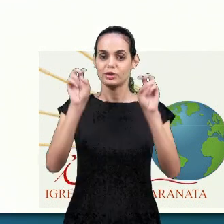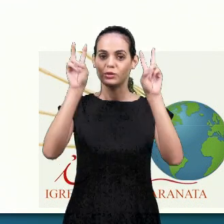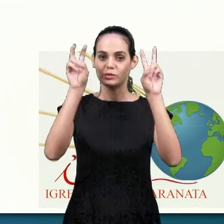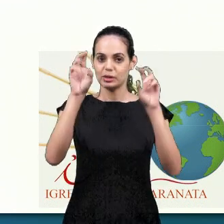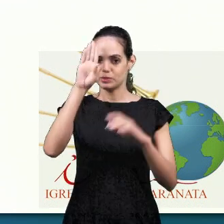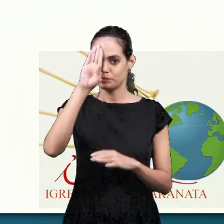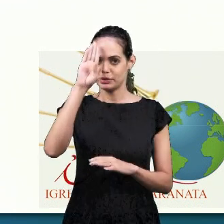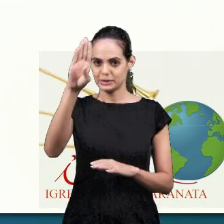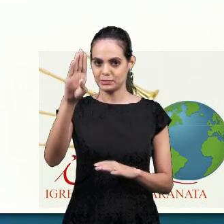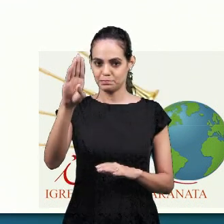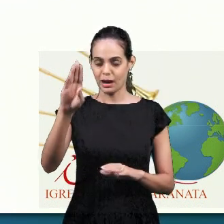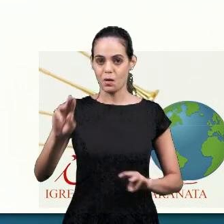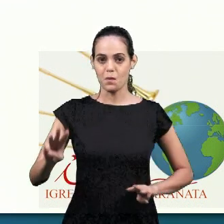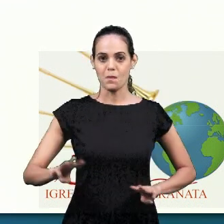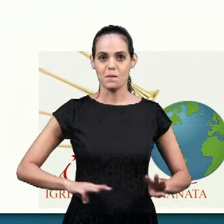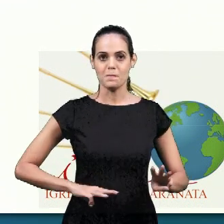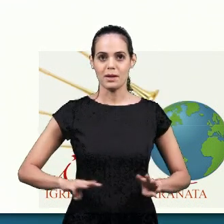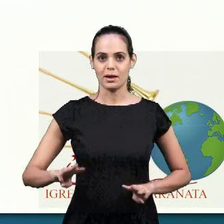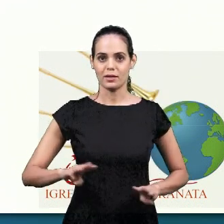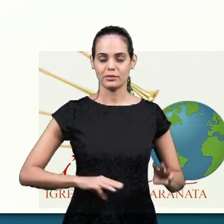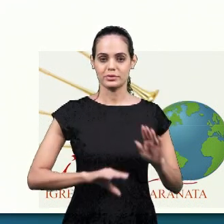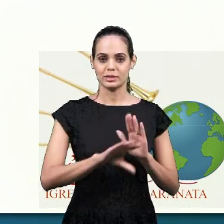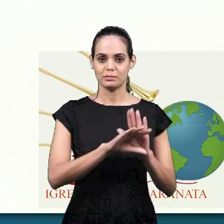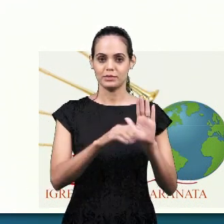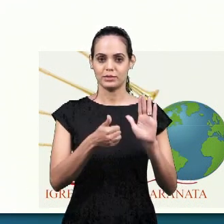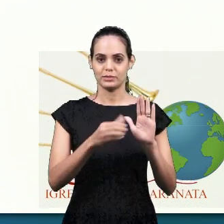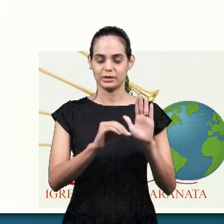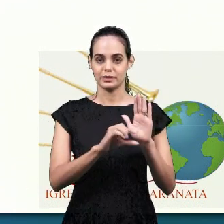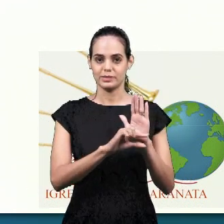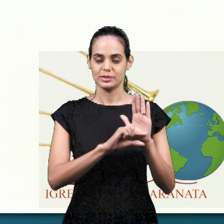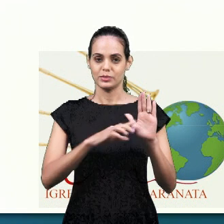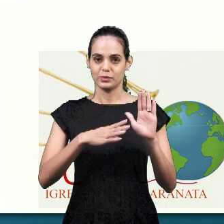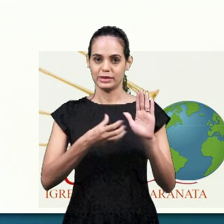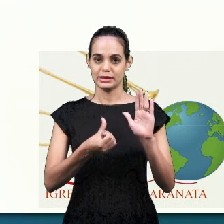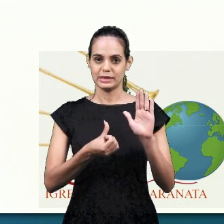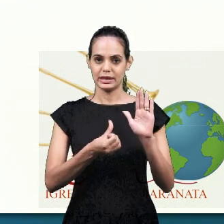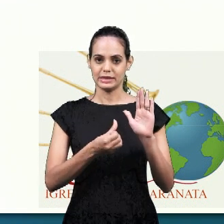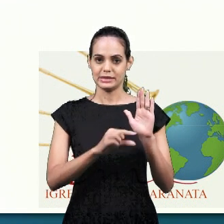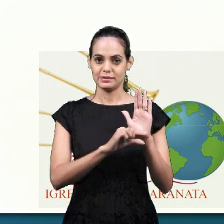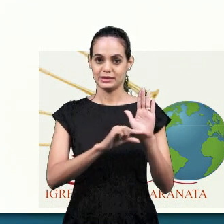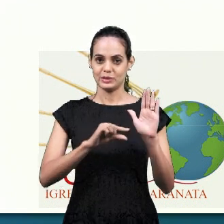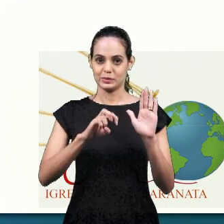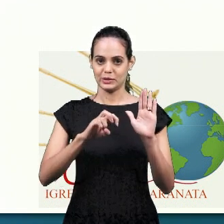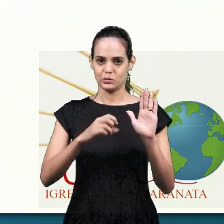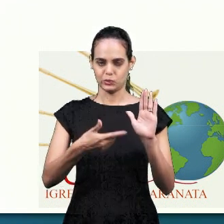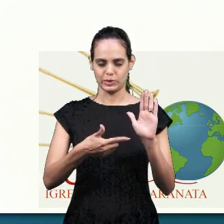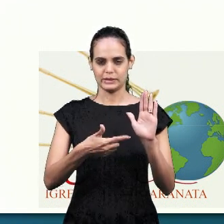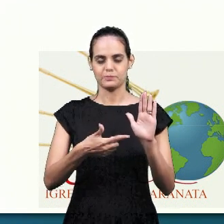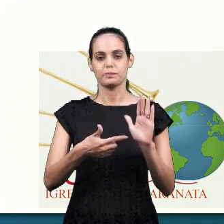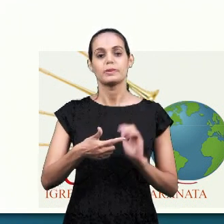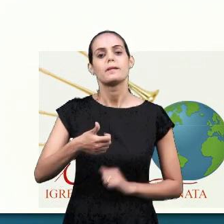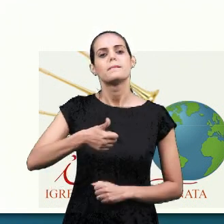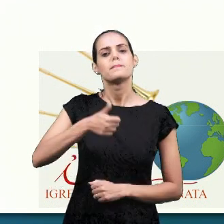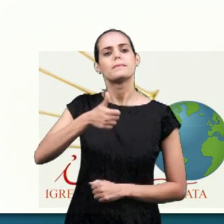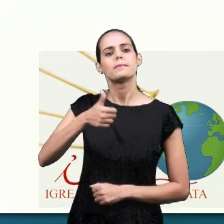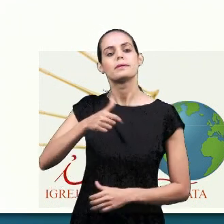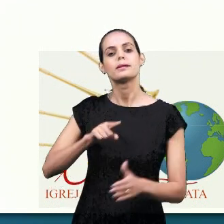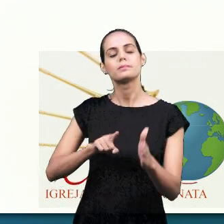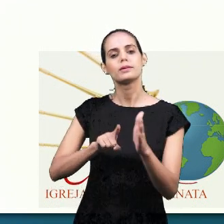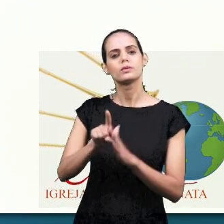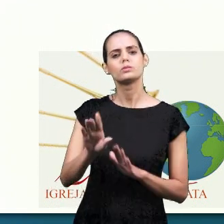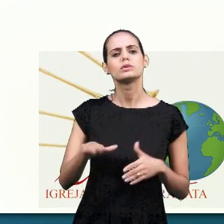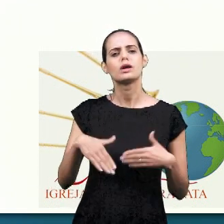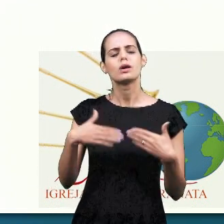des rencontres avec le Seigneur Jésus. Et le texte fondamental au Marc, chapitre 10, du verset 46 à 52. Et la première